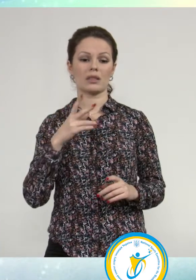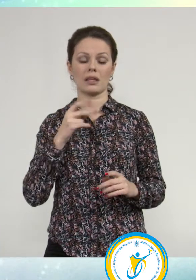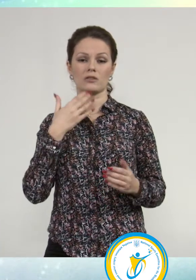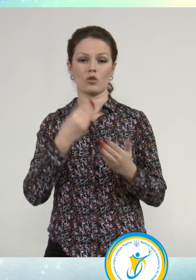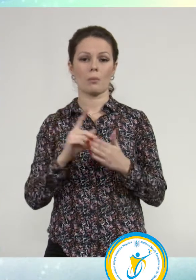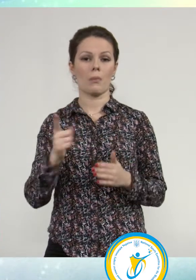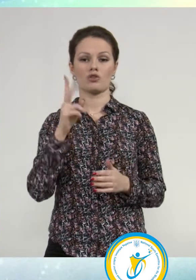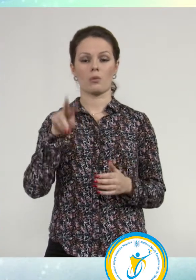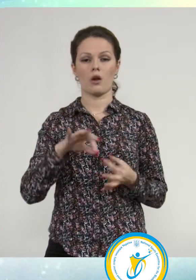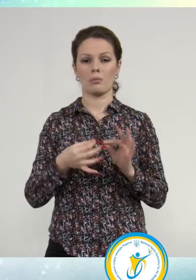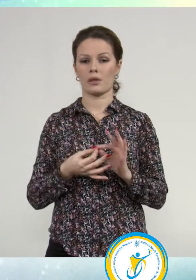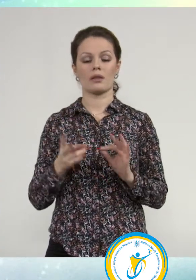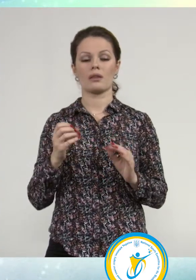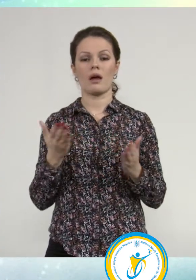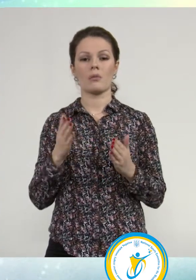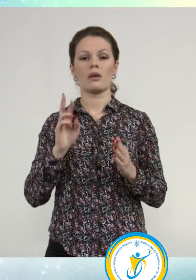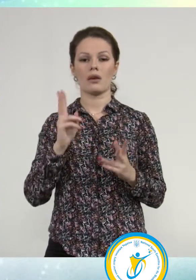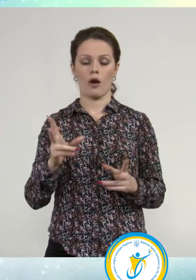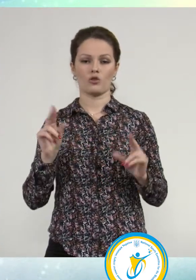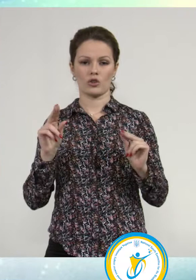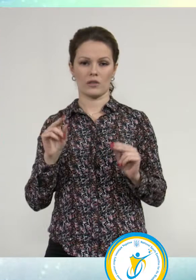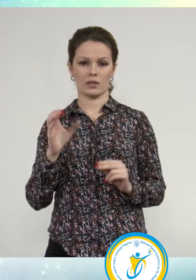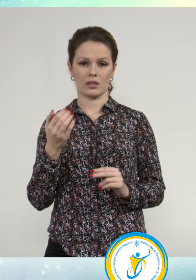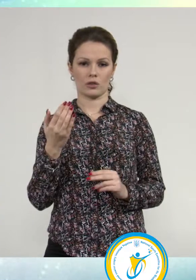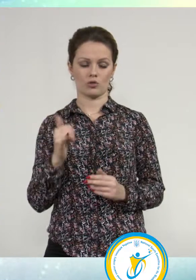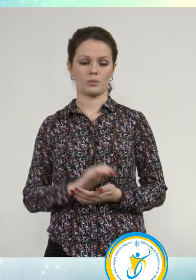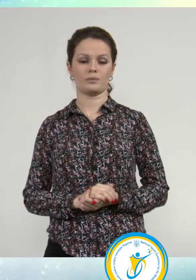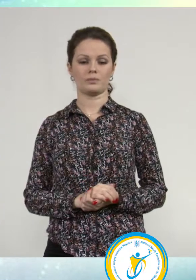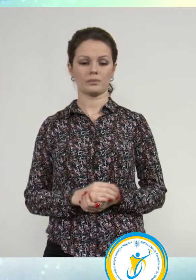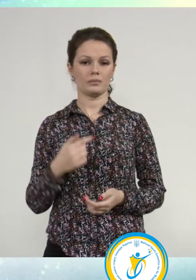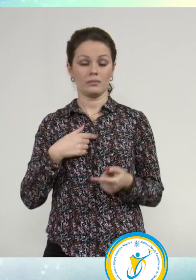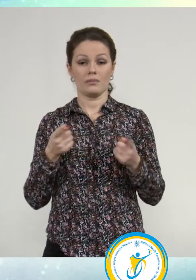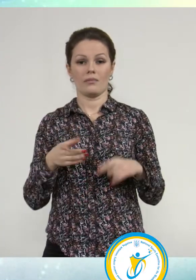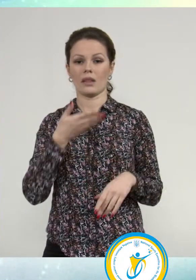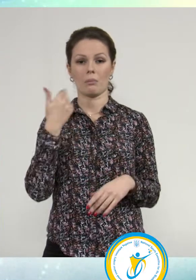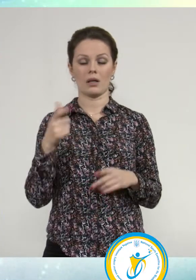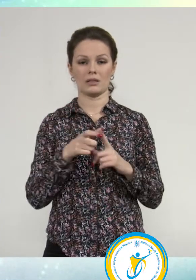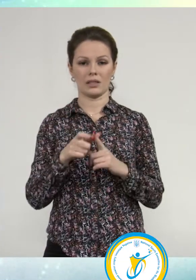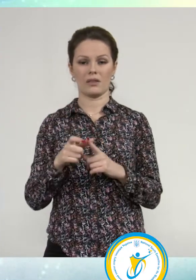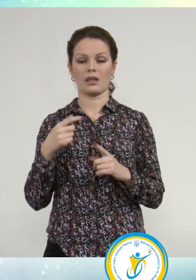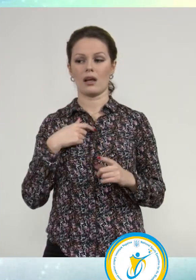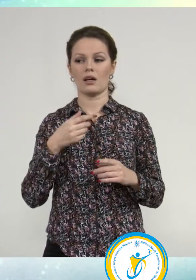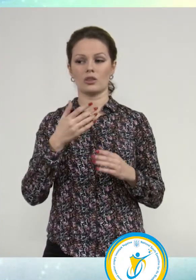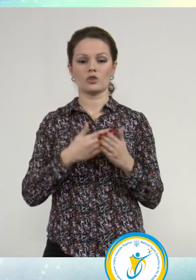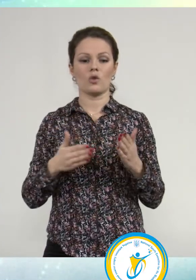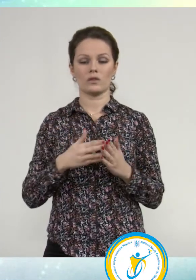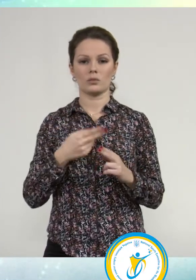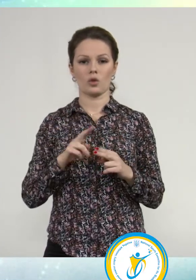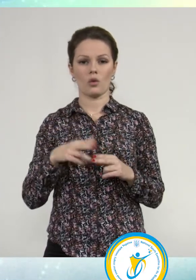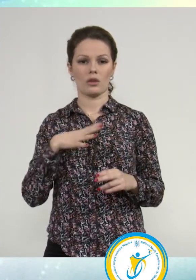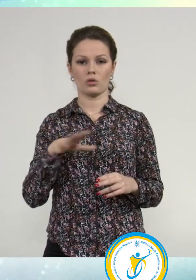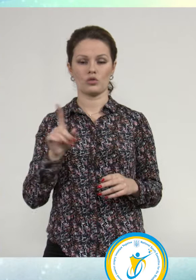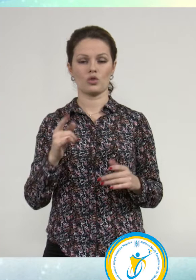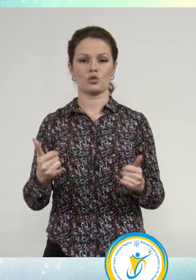паралімпіаді неабияк ощасливило Сашка. У мене реально немає слів. Я зовсім цього не очікував, що